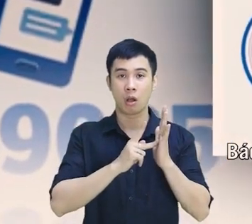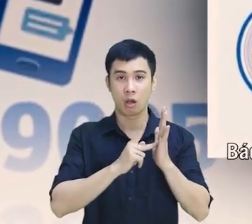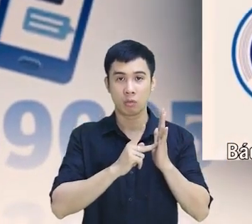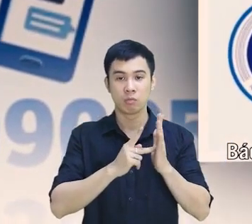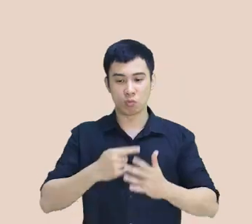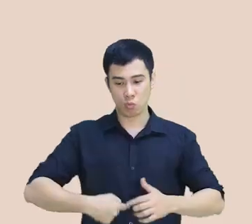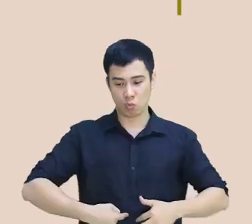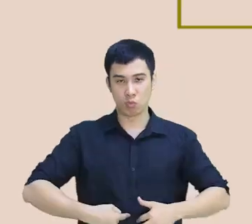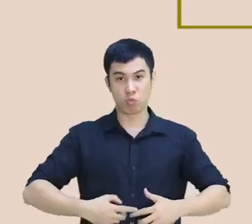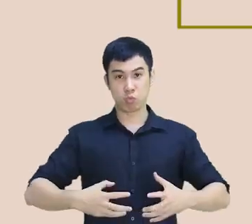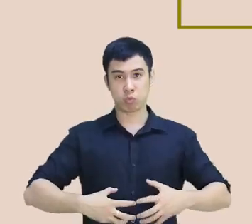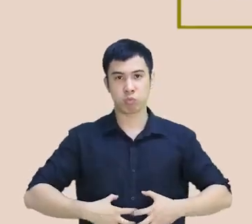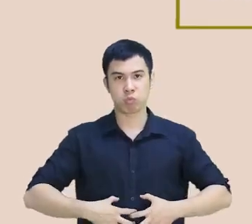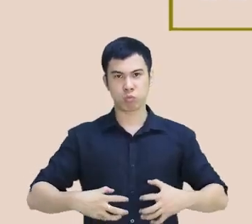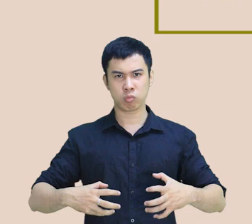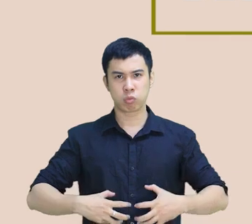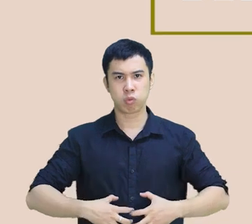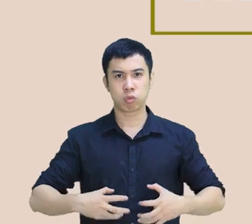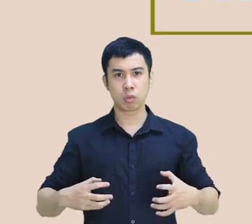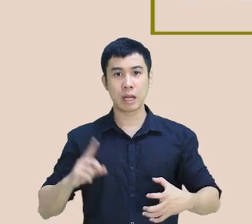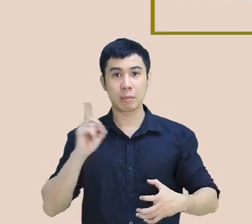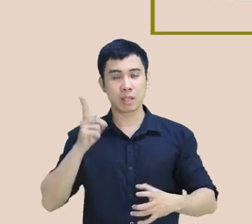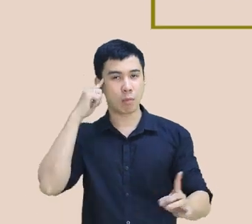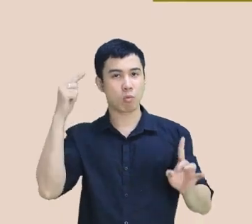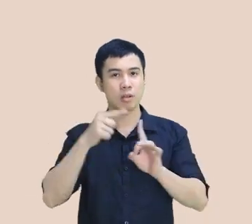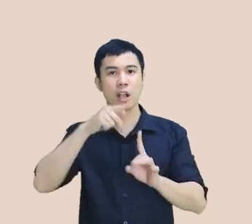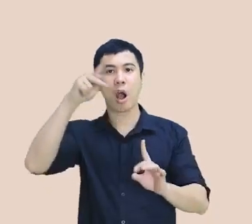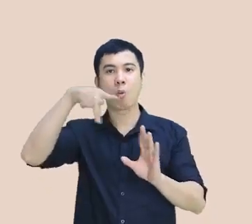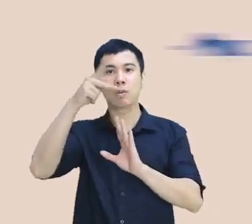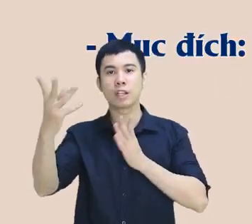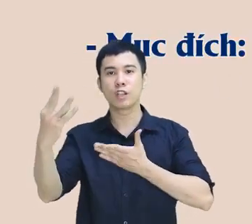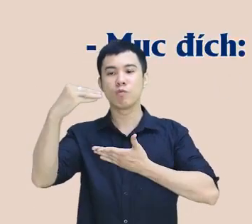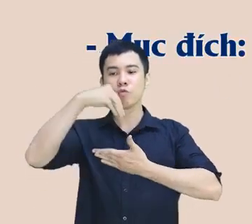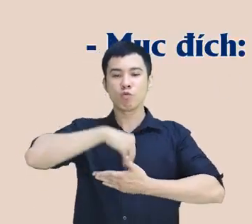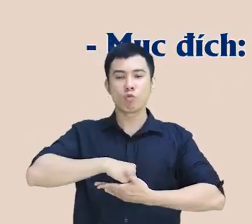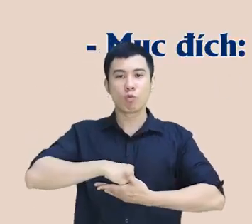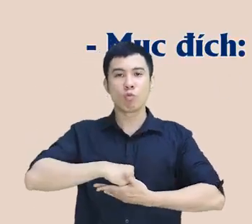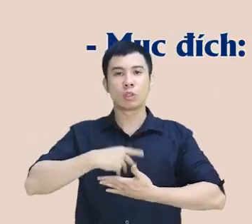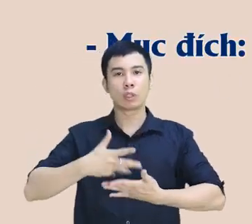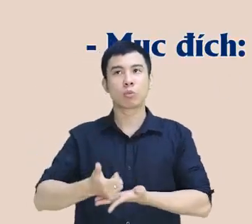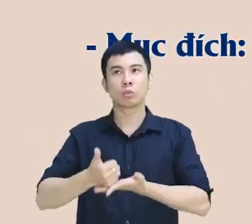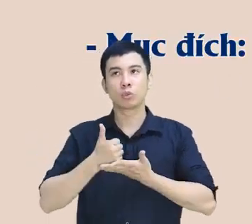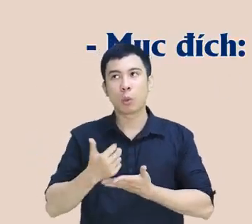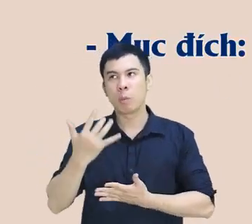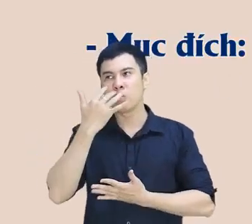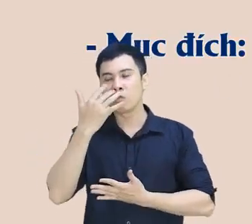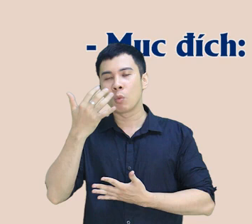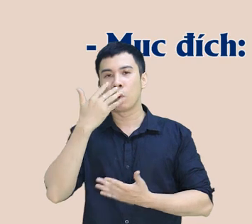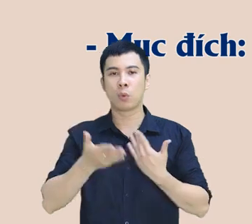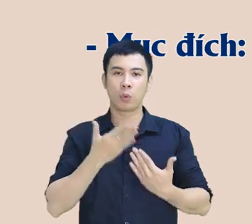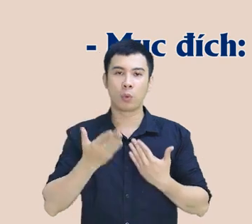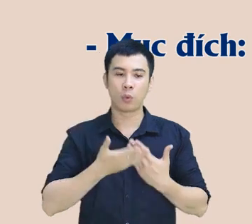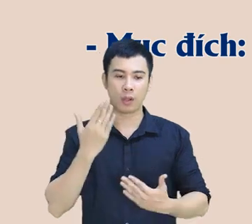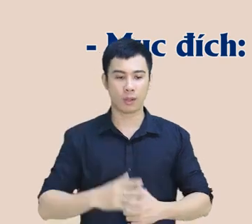thời. Kỹ thuật thở cơ hoành hay thở bụng, mục đích tăng thông khí vào phổi, tăng trao đổi